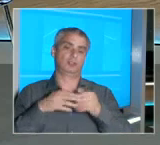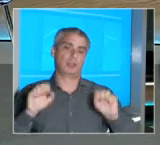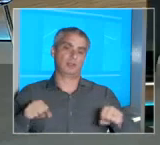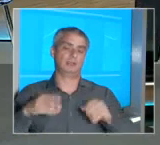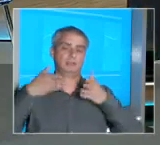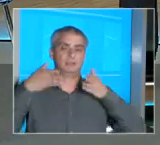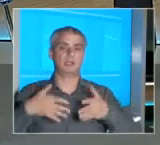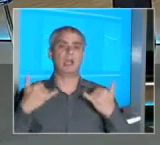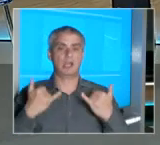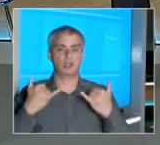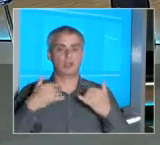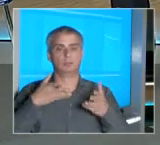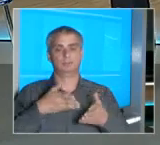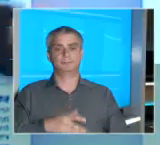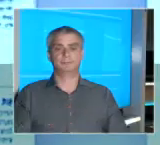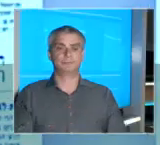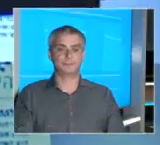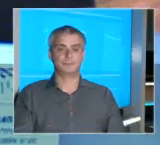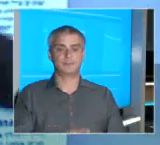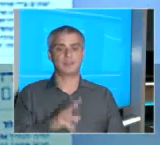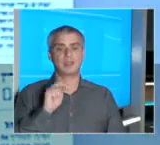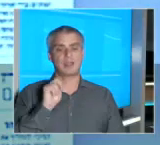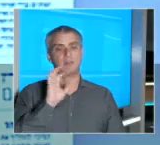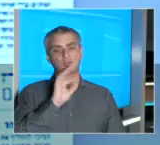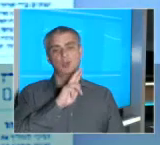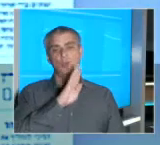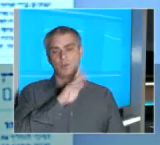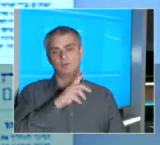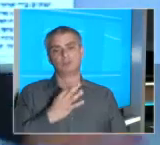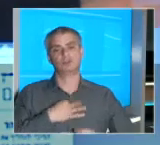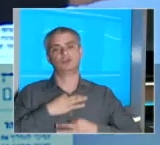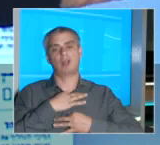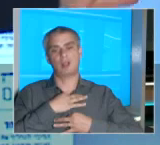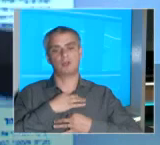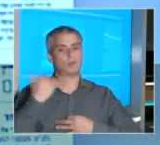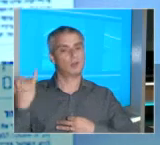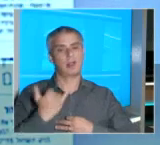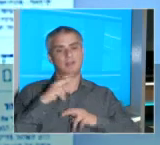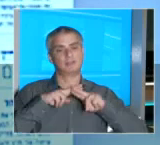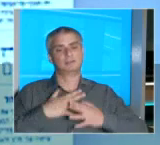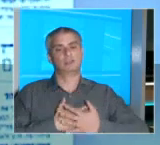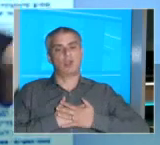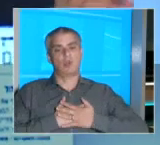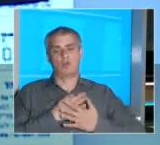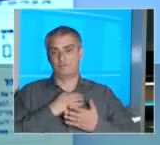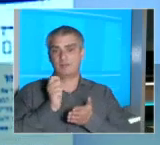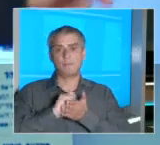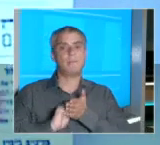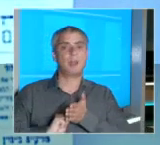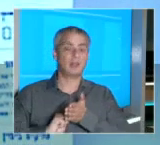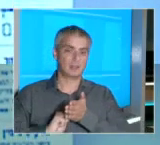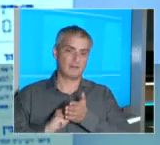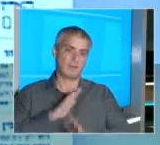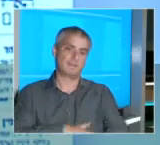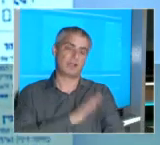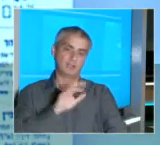היום למנוחות בחלקת גדולי האומה. נחמה של רובי, נחמה שלנו. לנצח תישאר האהובי, המכתב המרגש